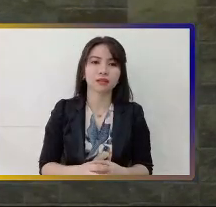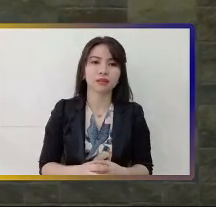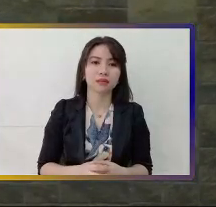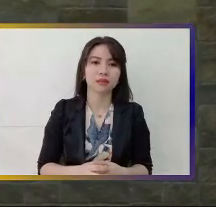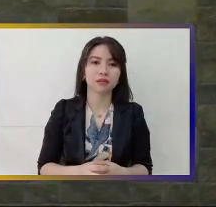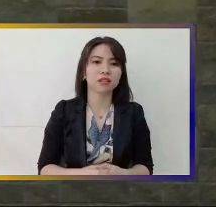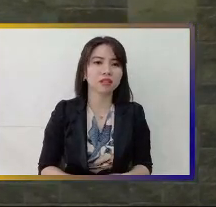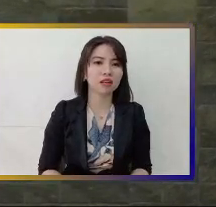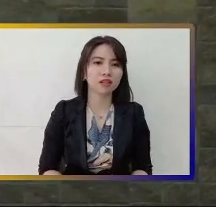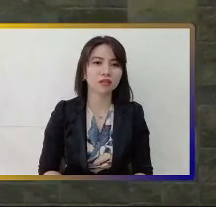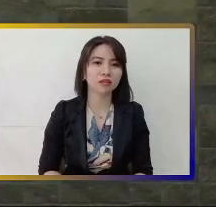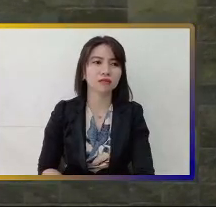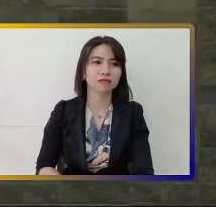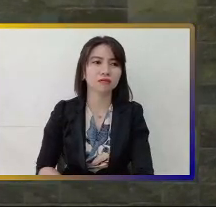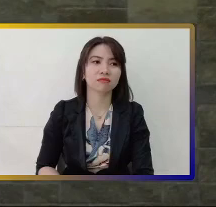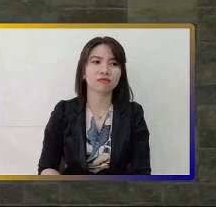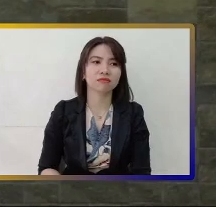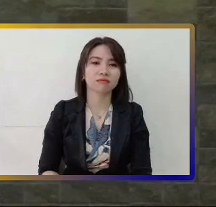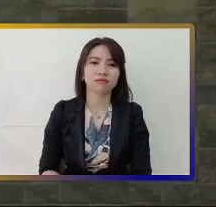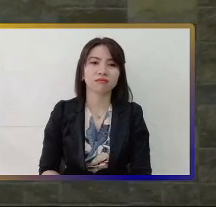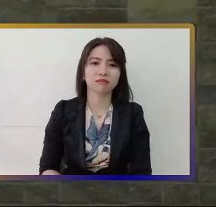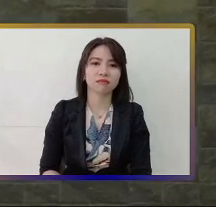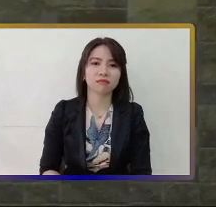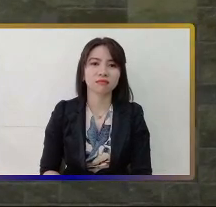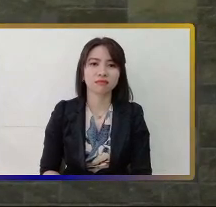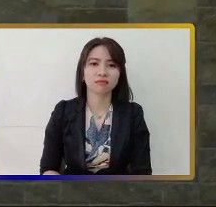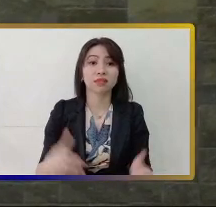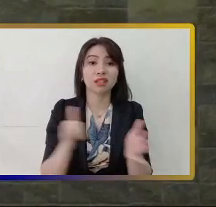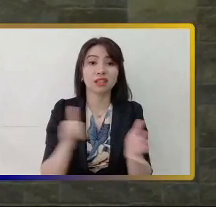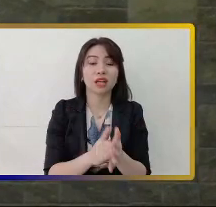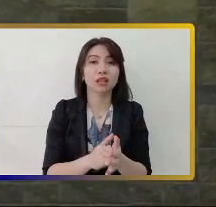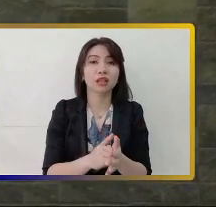spirit, kapatid, matindiho ang ginawa